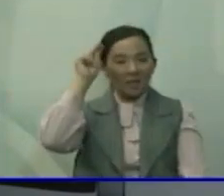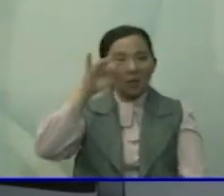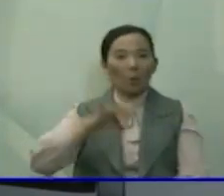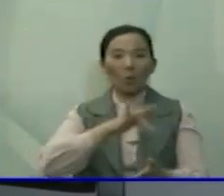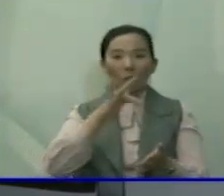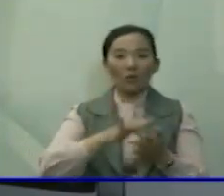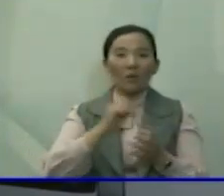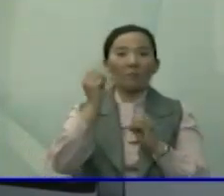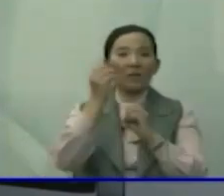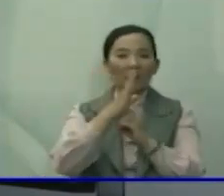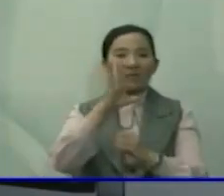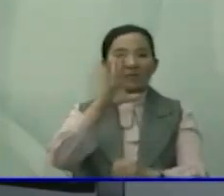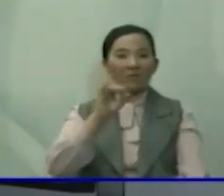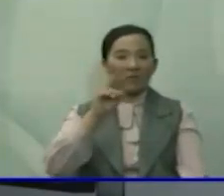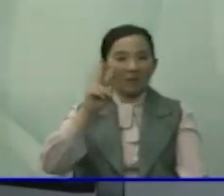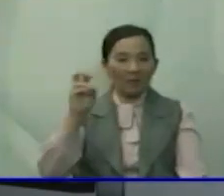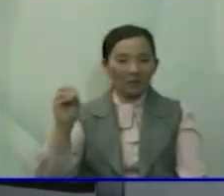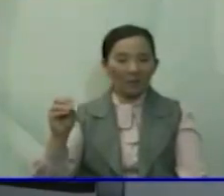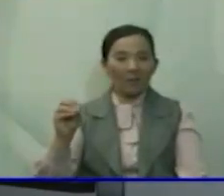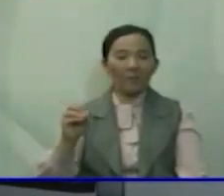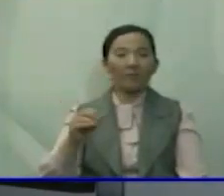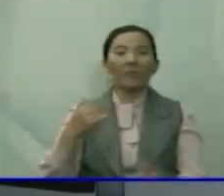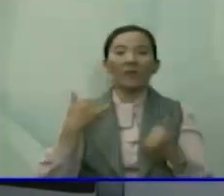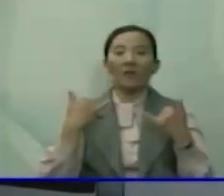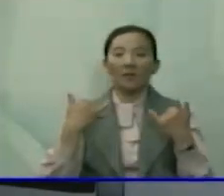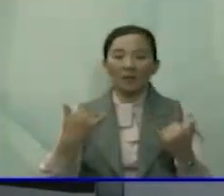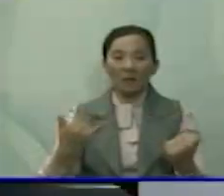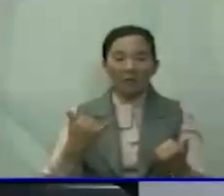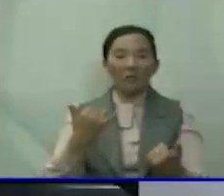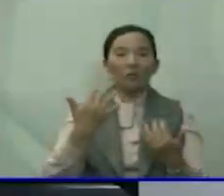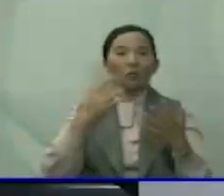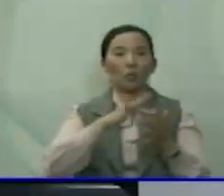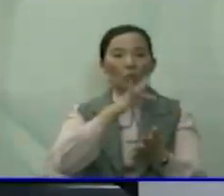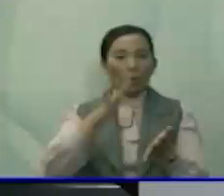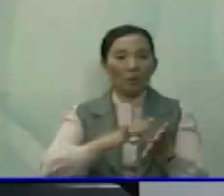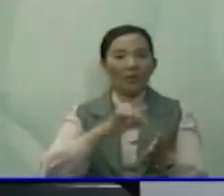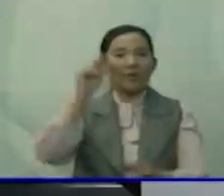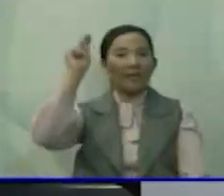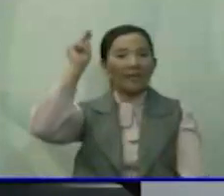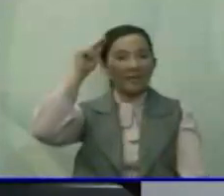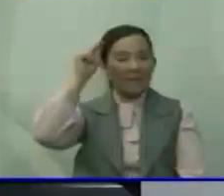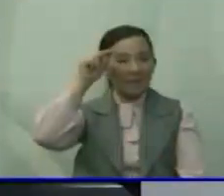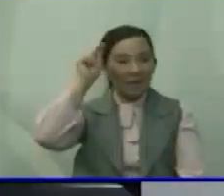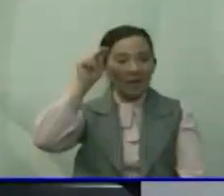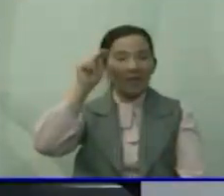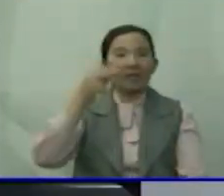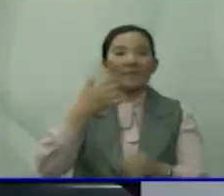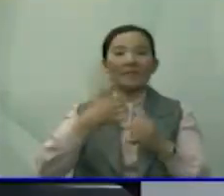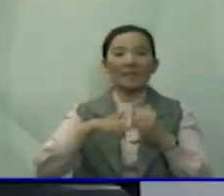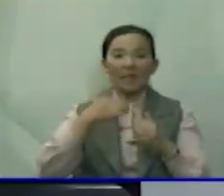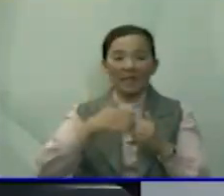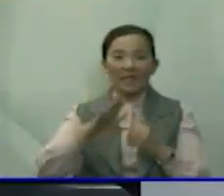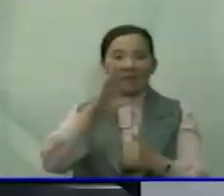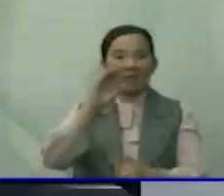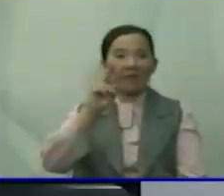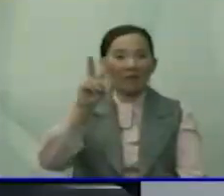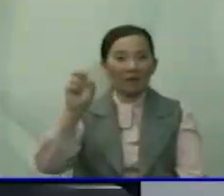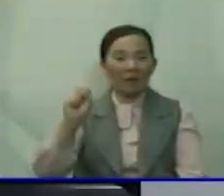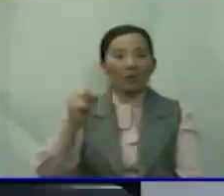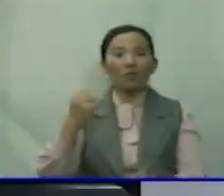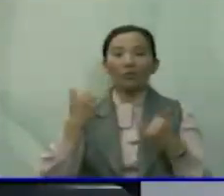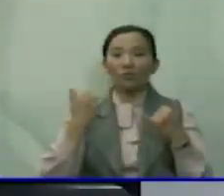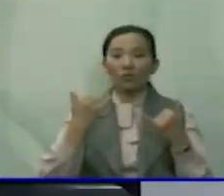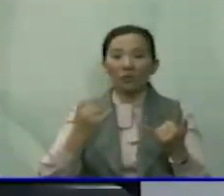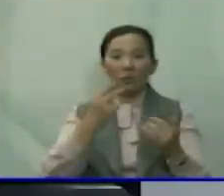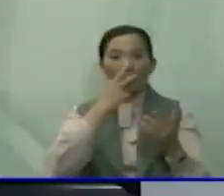и так китай китай средние века давайте посмотрим